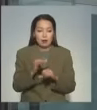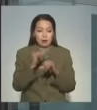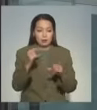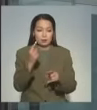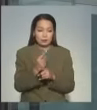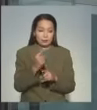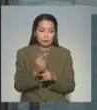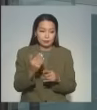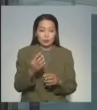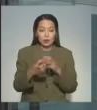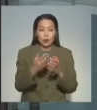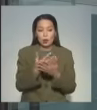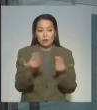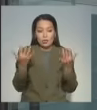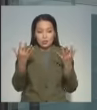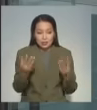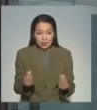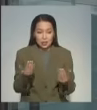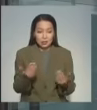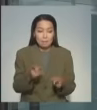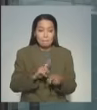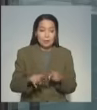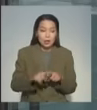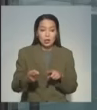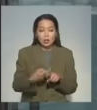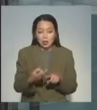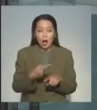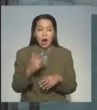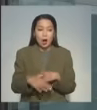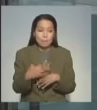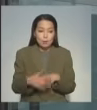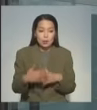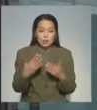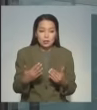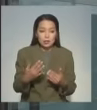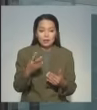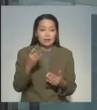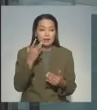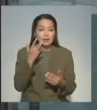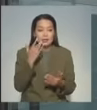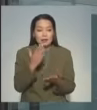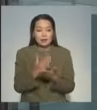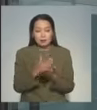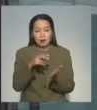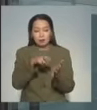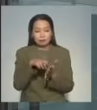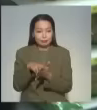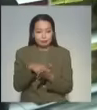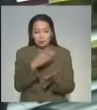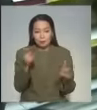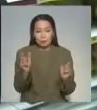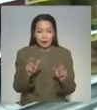На овощи сезонные, там картофель, морковь, капуста, не всегда имеются накладные в торговых